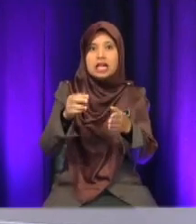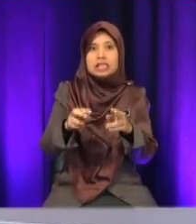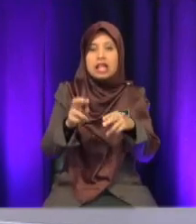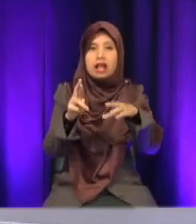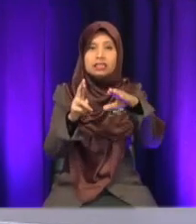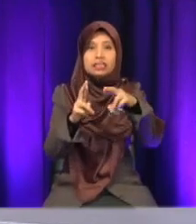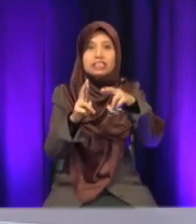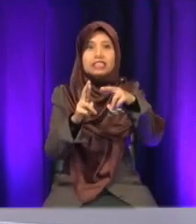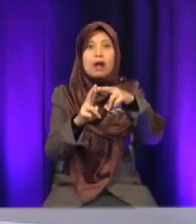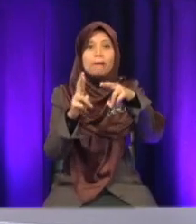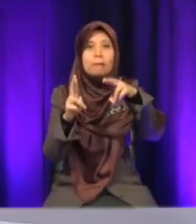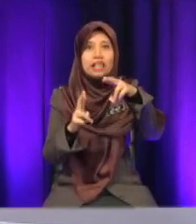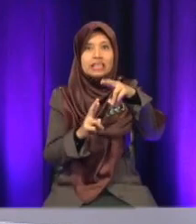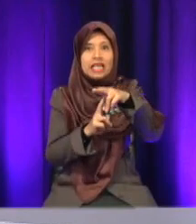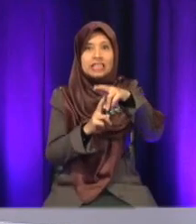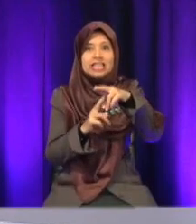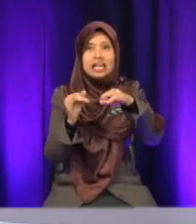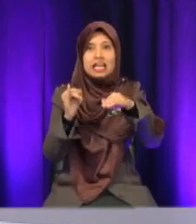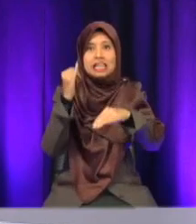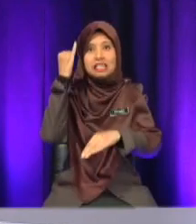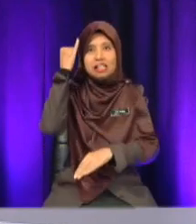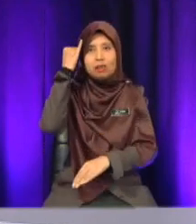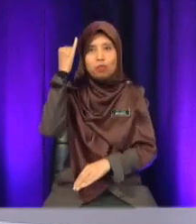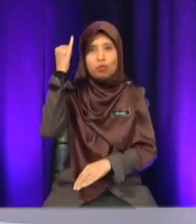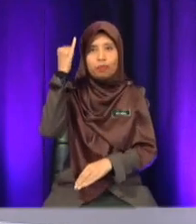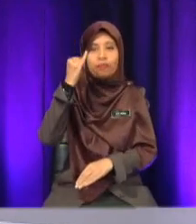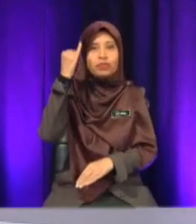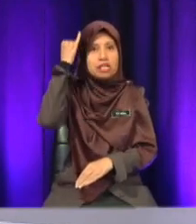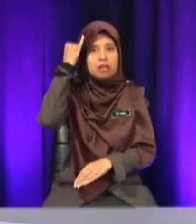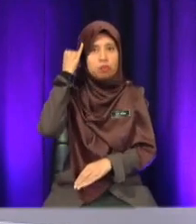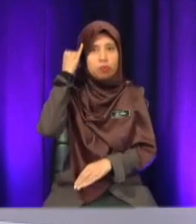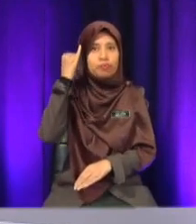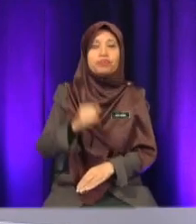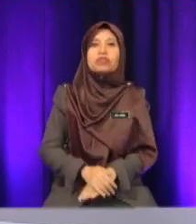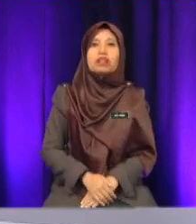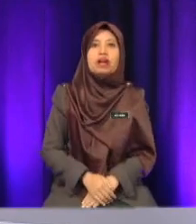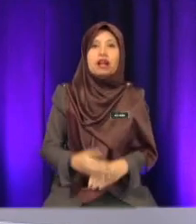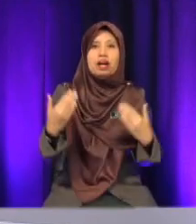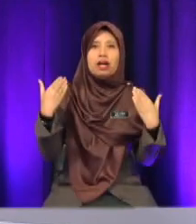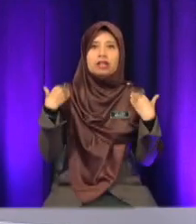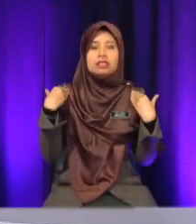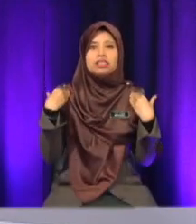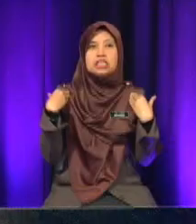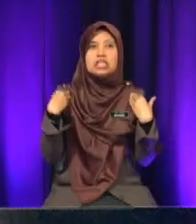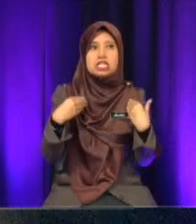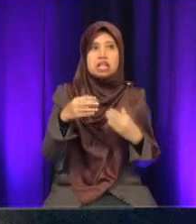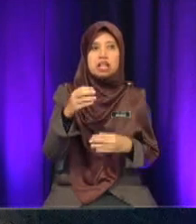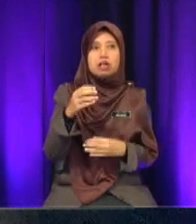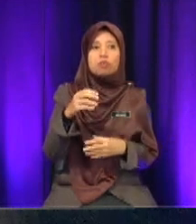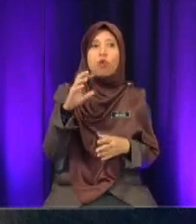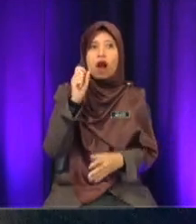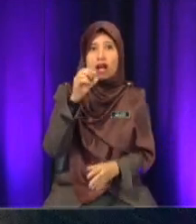Saya nak sambunglah baca dia guys ada dua buah strawberry yang enak satu untuk saya dan satu untuk